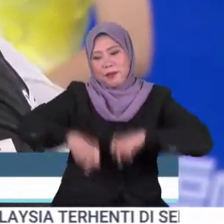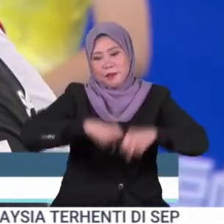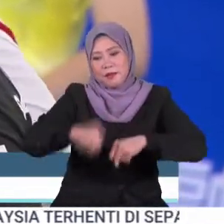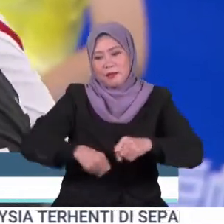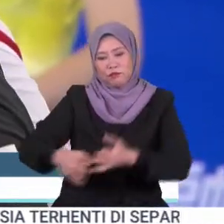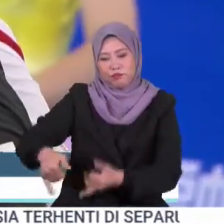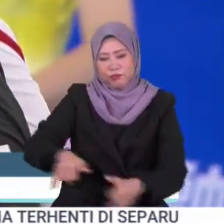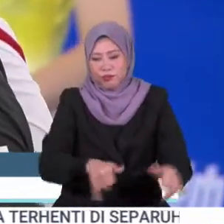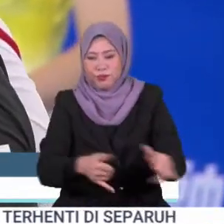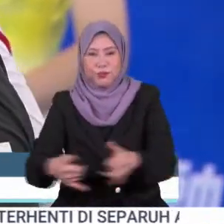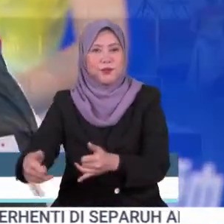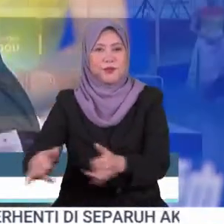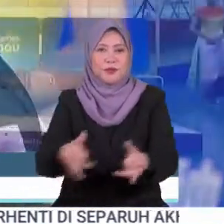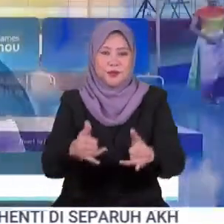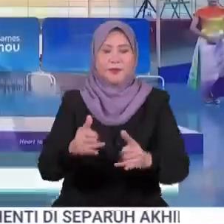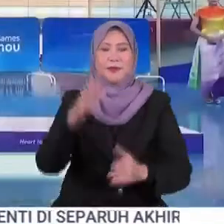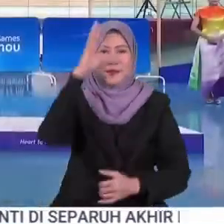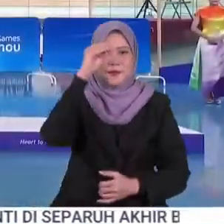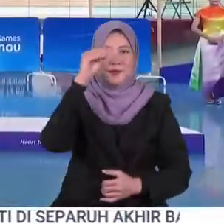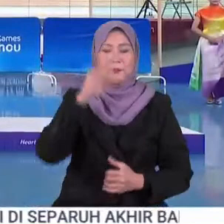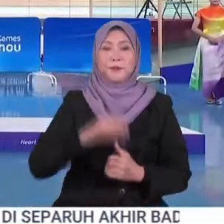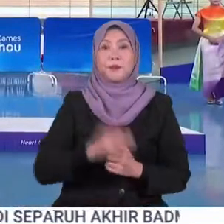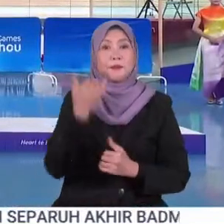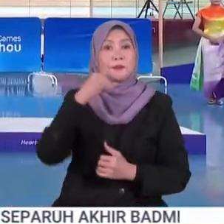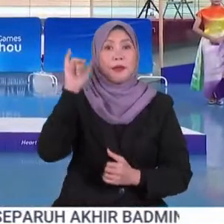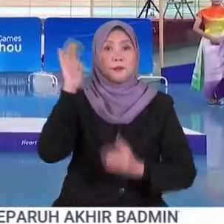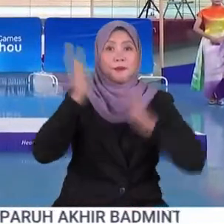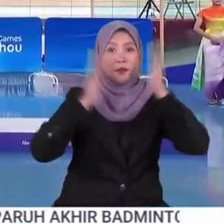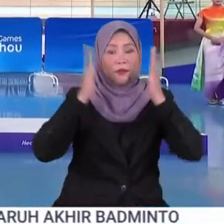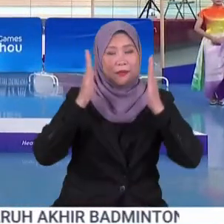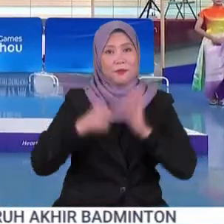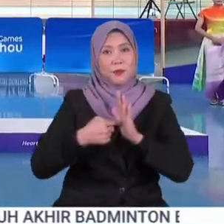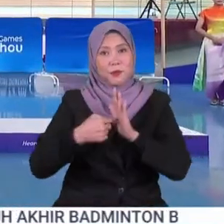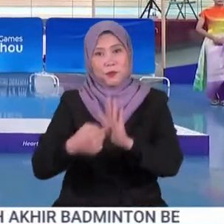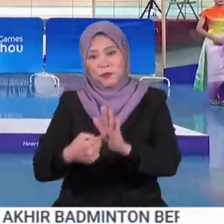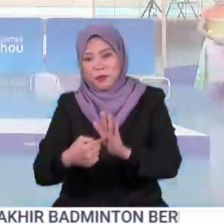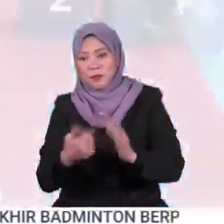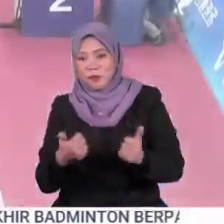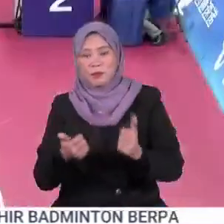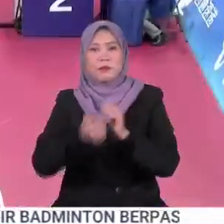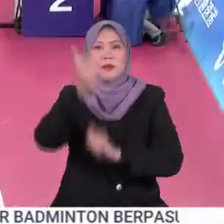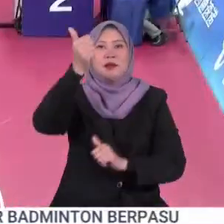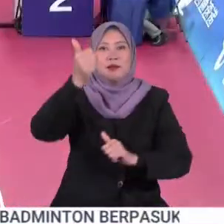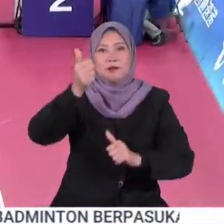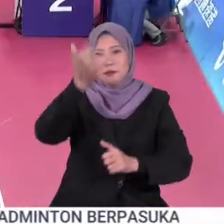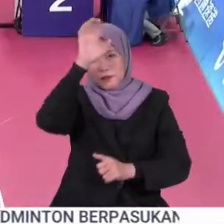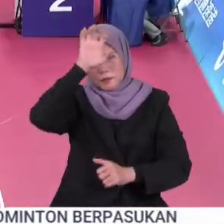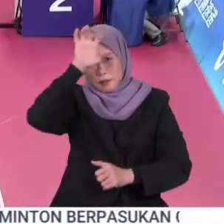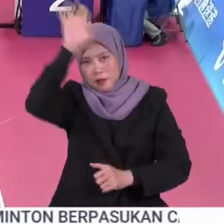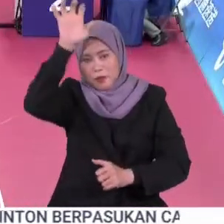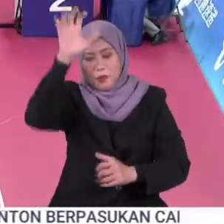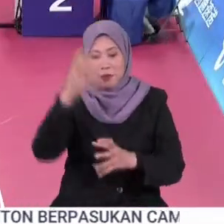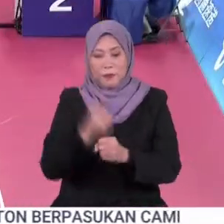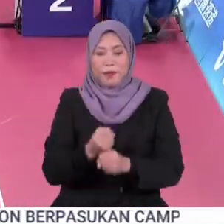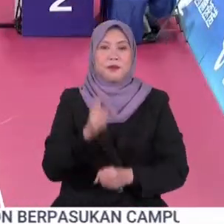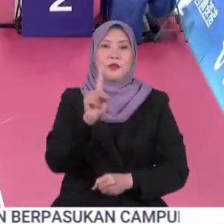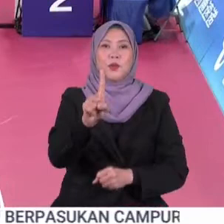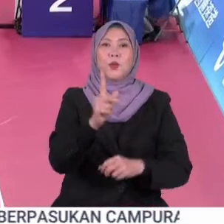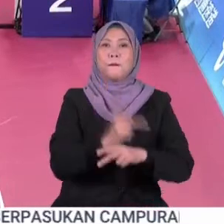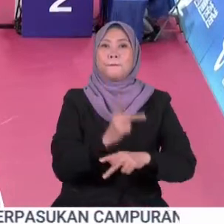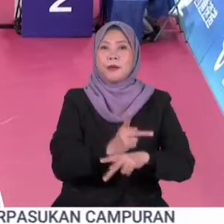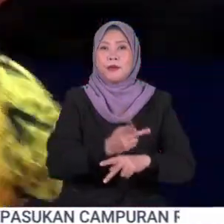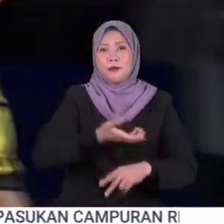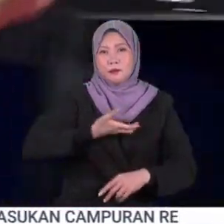trek lelaki sprint. Semalam, Malaysia meneruskan momentum kecemerlangan apabila sepak takraw berjaya meraih satu pingat